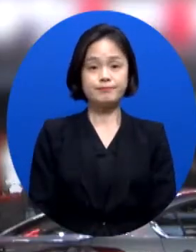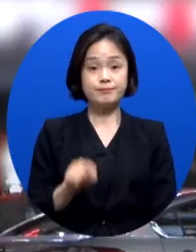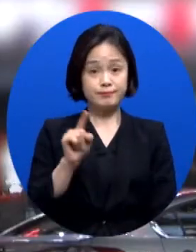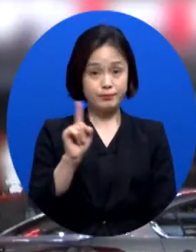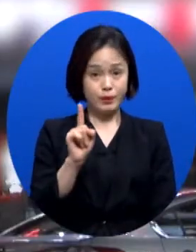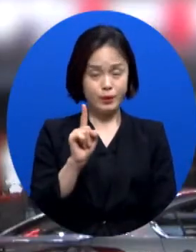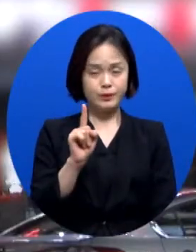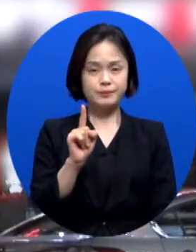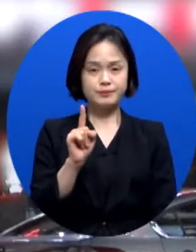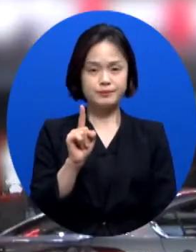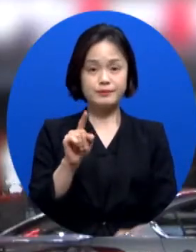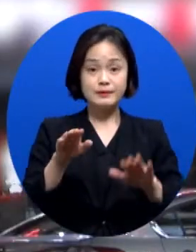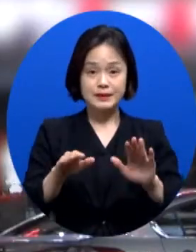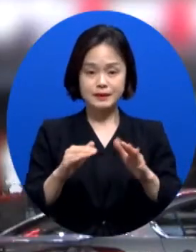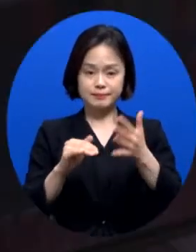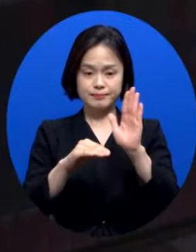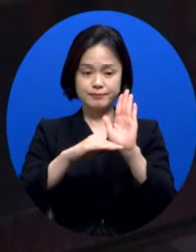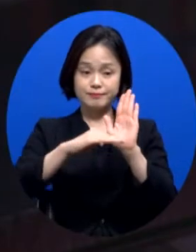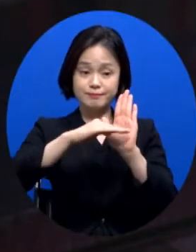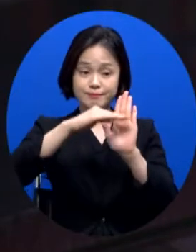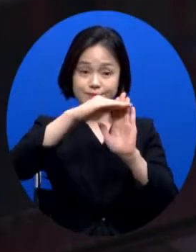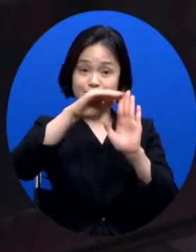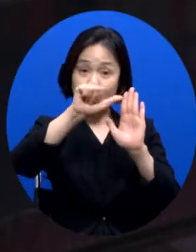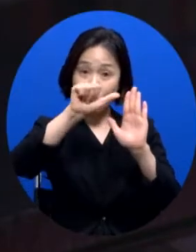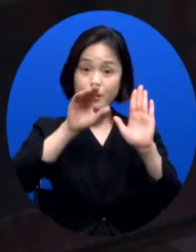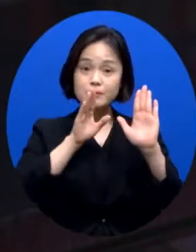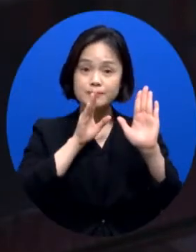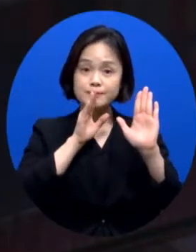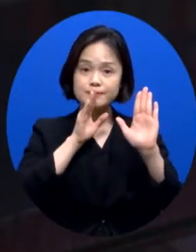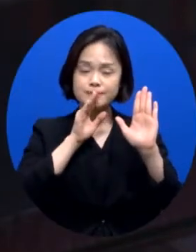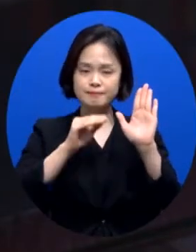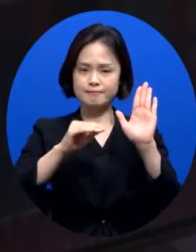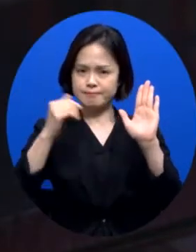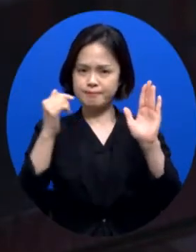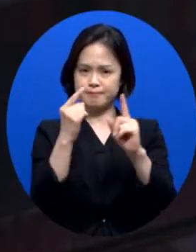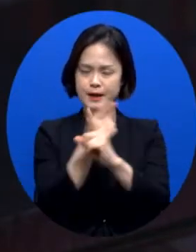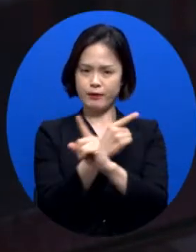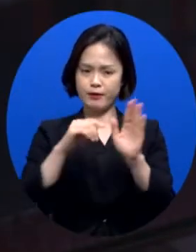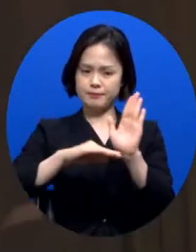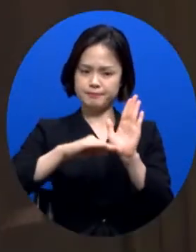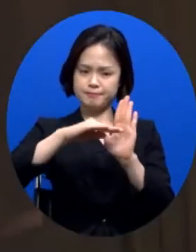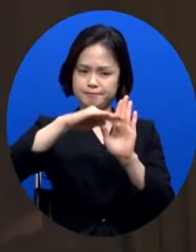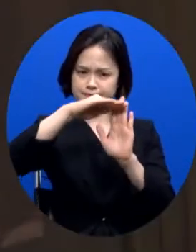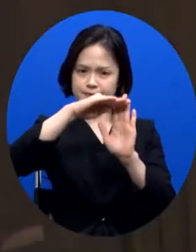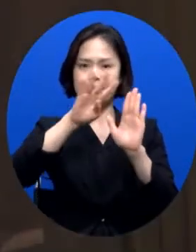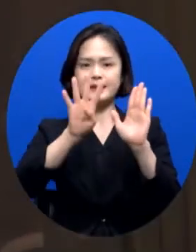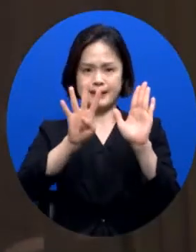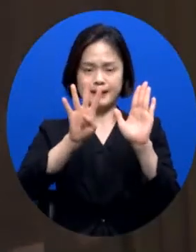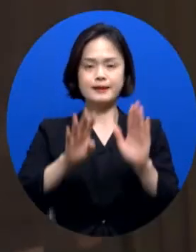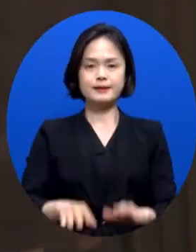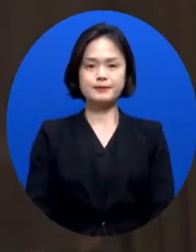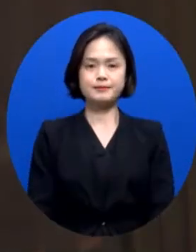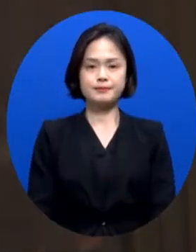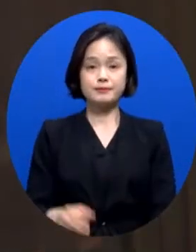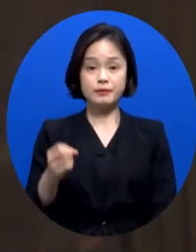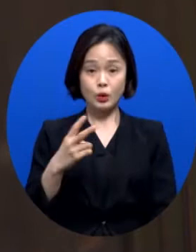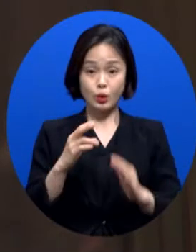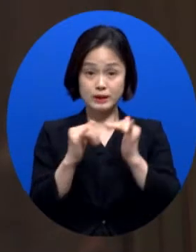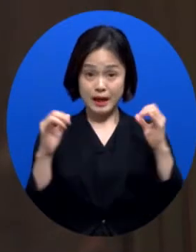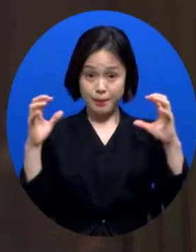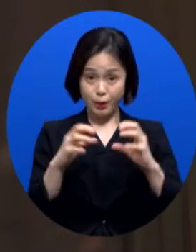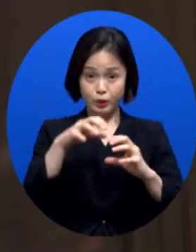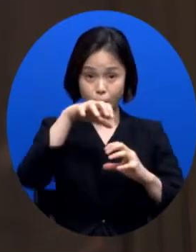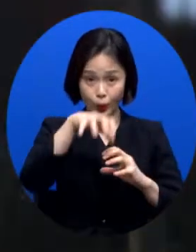거리두기 체계는 현재 5단계에서 4단계로 줄어들 예정입니다. 또 다중이용시설의 영업금지와